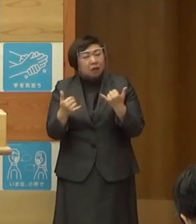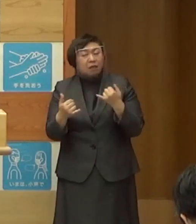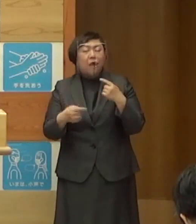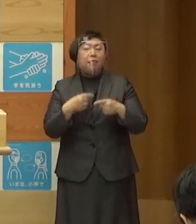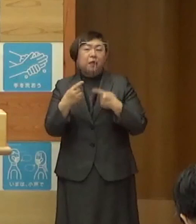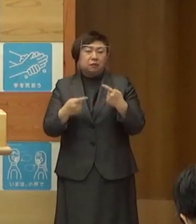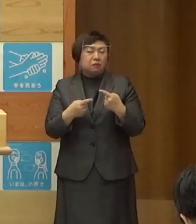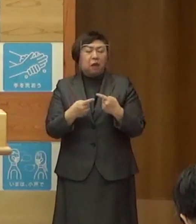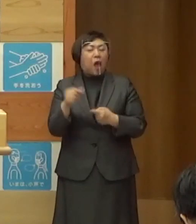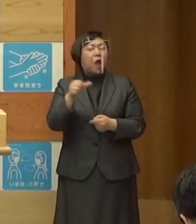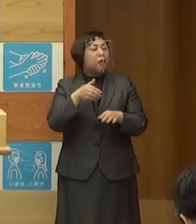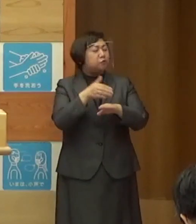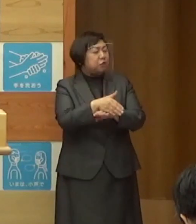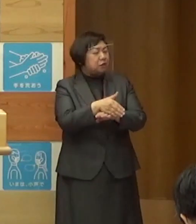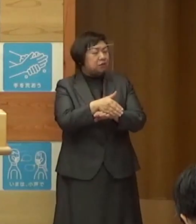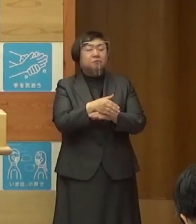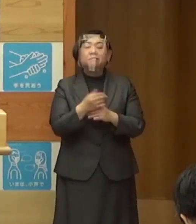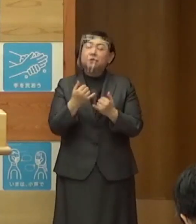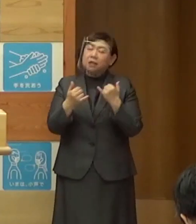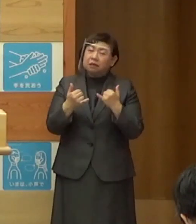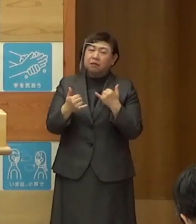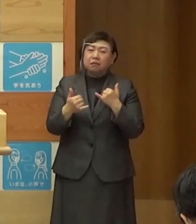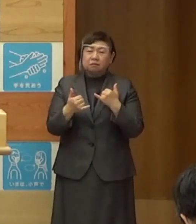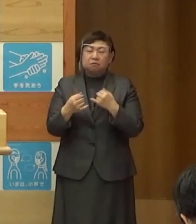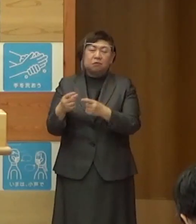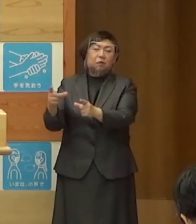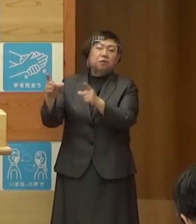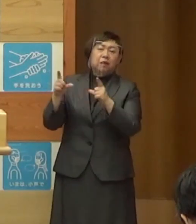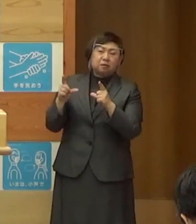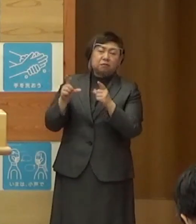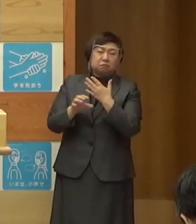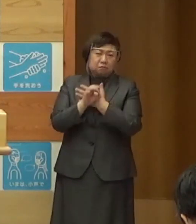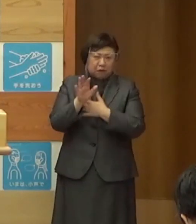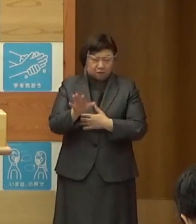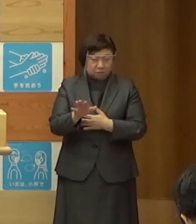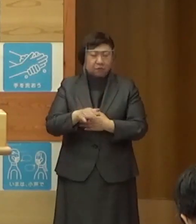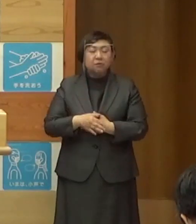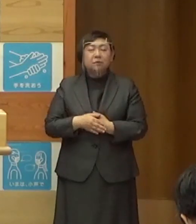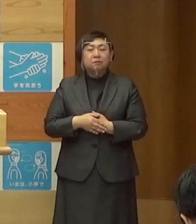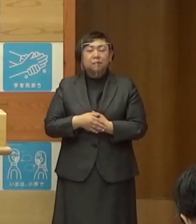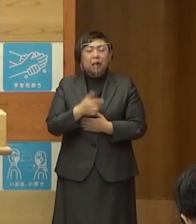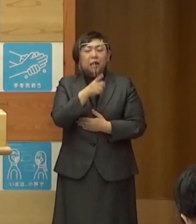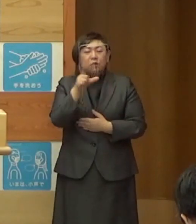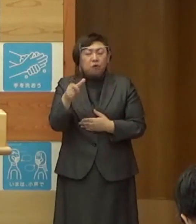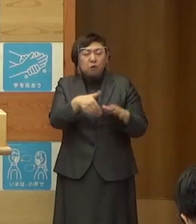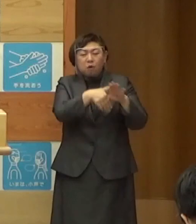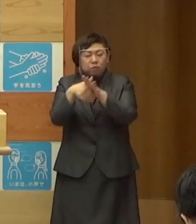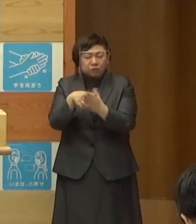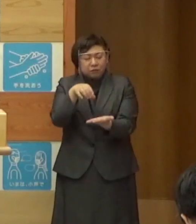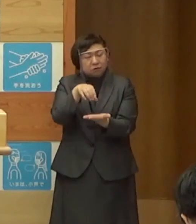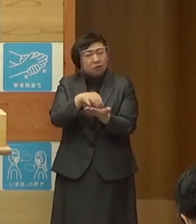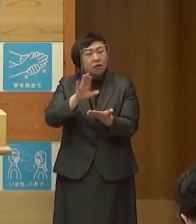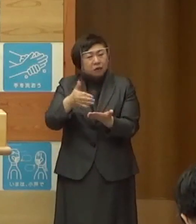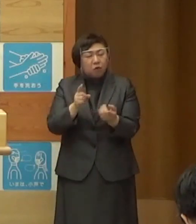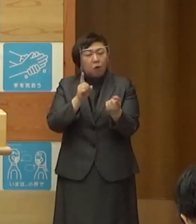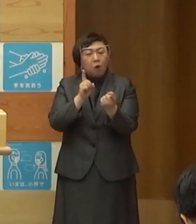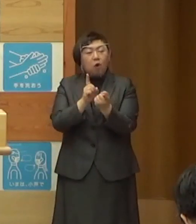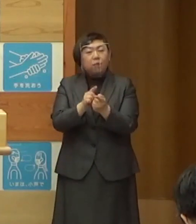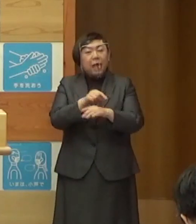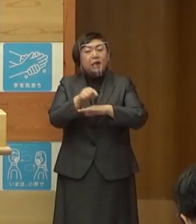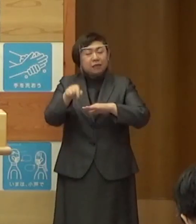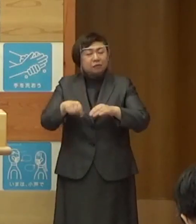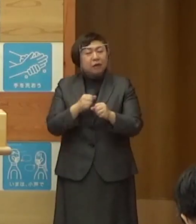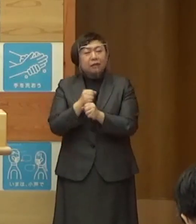それではまだ早いですよとかですね、そういうことになってしまいますと、結局いろいろ書いてあるけど対策が打てないってい